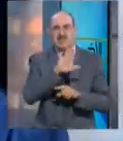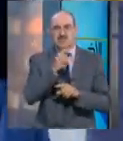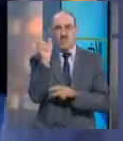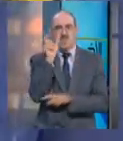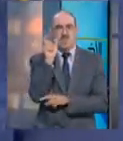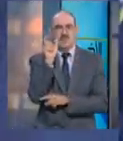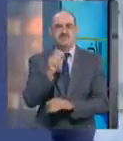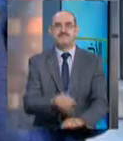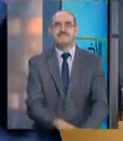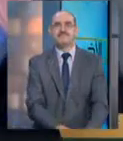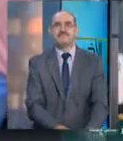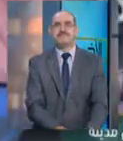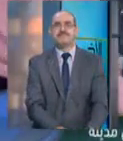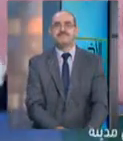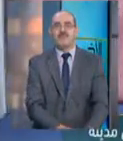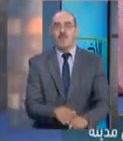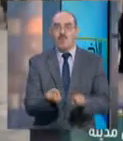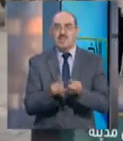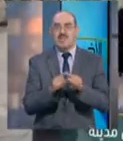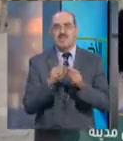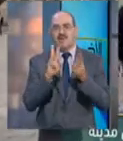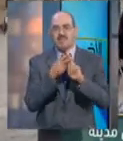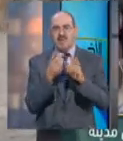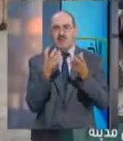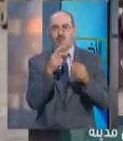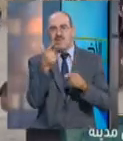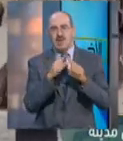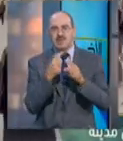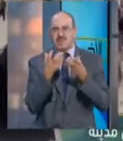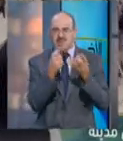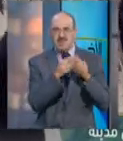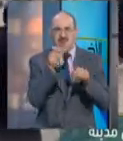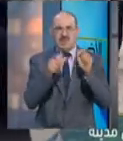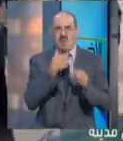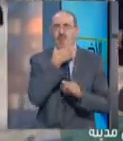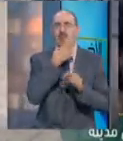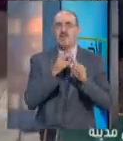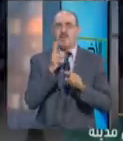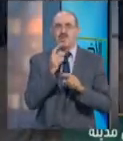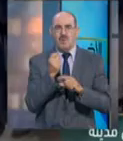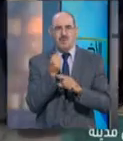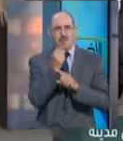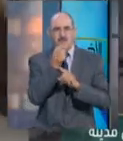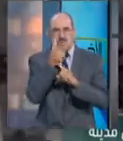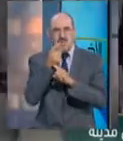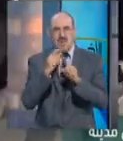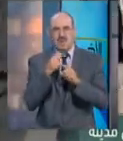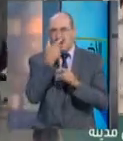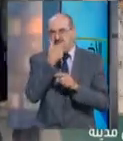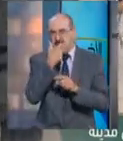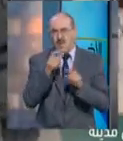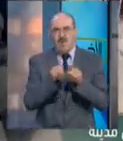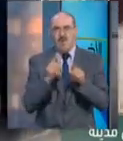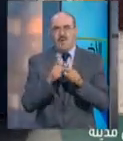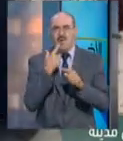القدس المحتلة، وفي قلقيلية أصيب العشرات بالاختناق جراء إطلاق الغاز المسيل للدموع عليهم